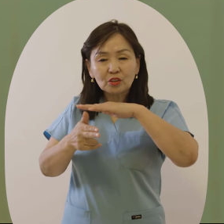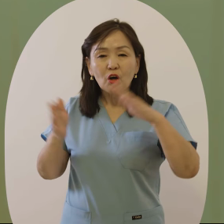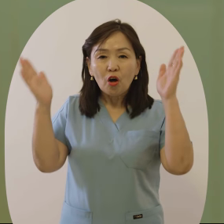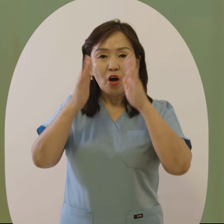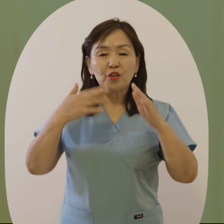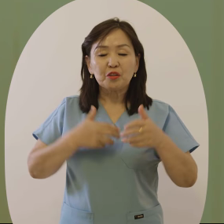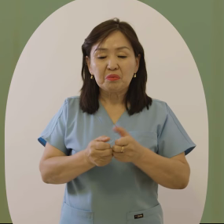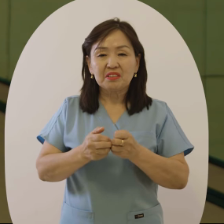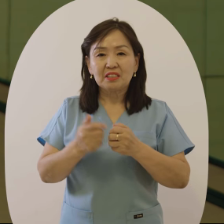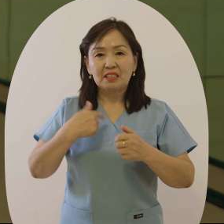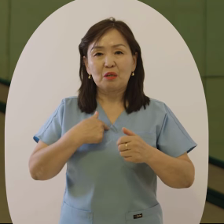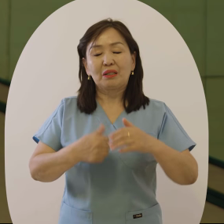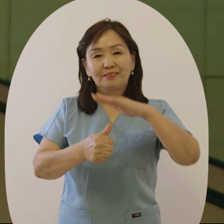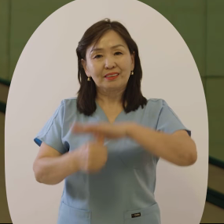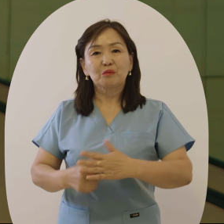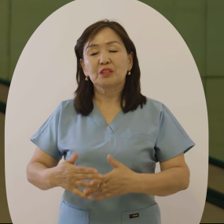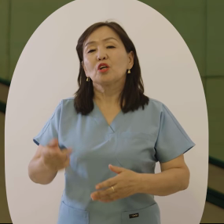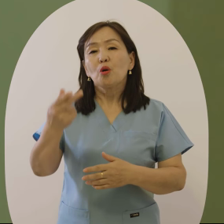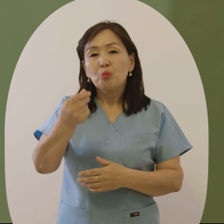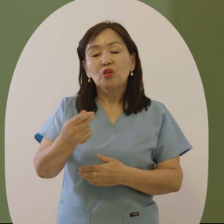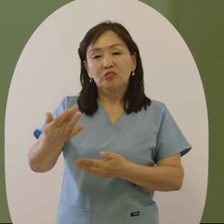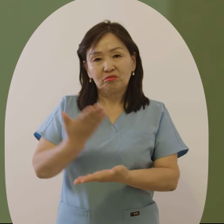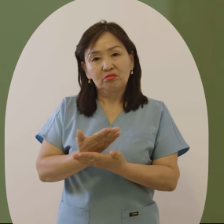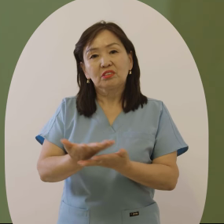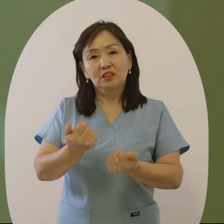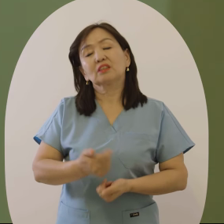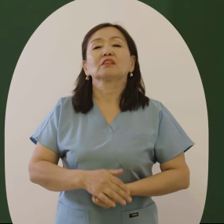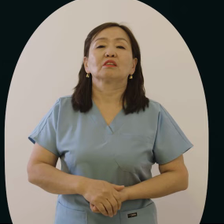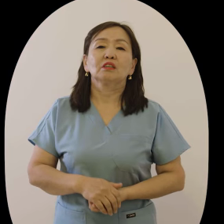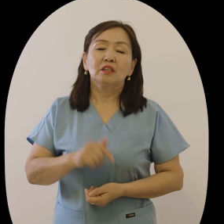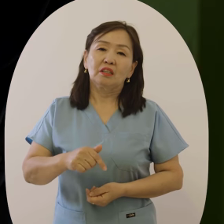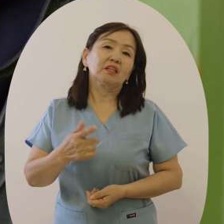авчгаад оройн мессенжерээр сүрдүүлж мөнгө нэгсэн юм.